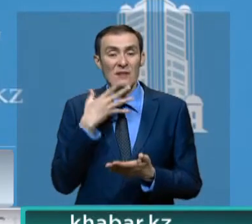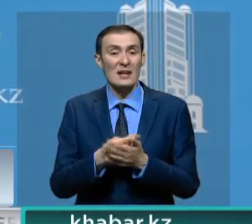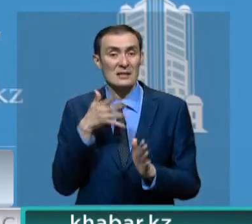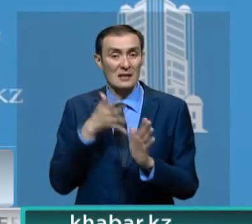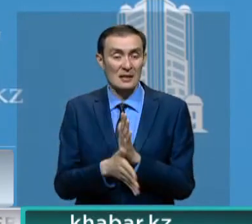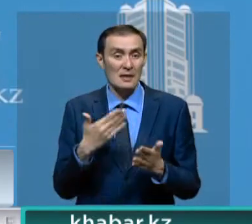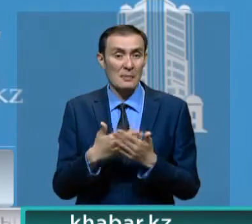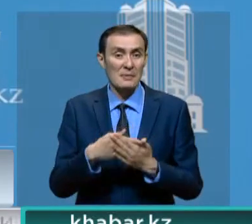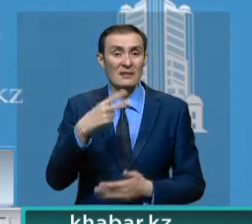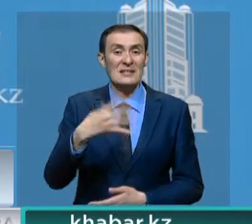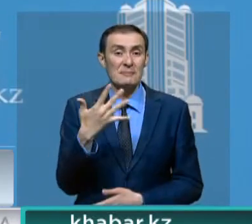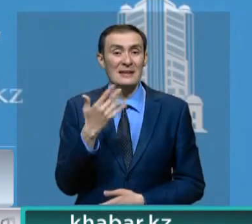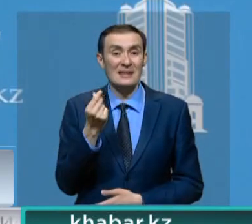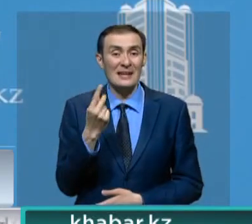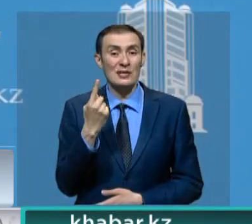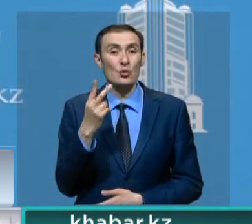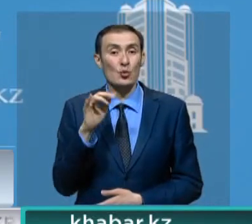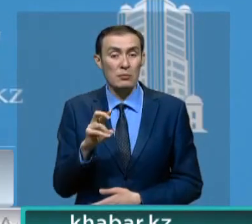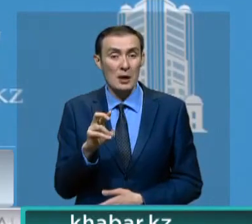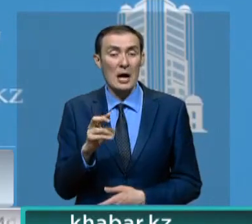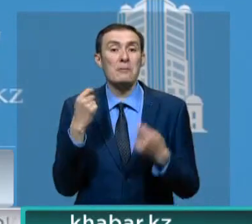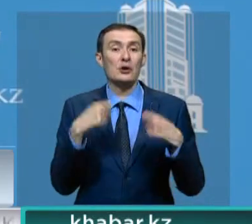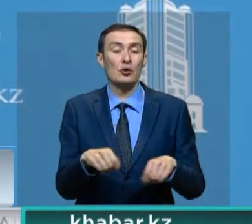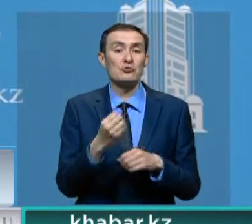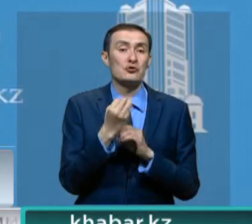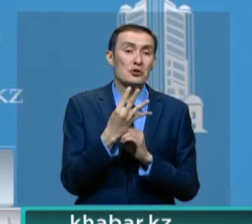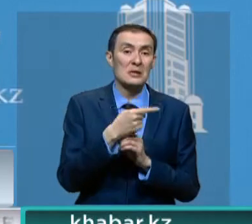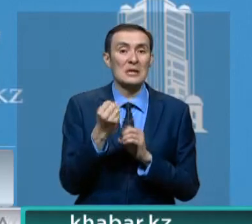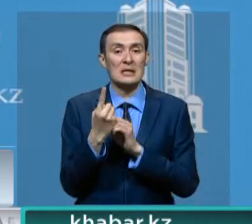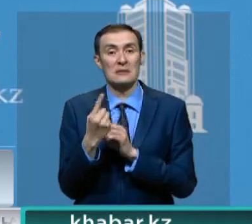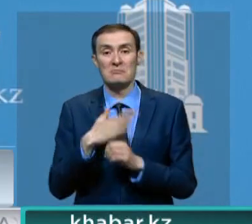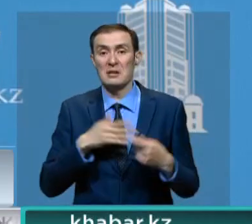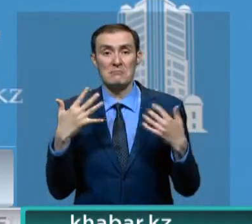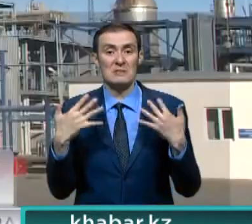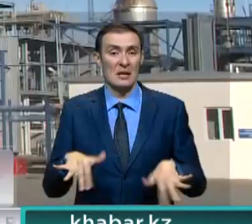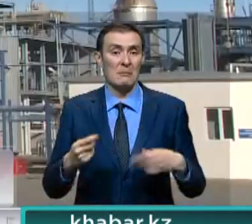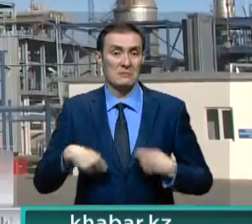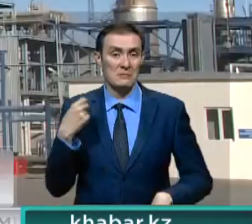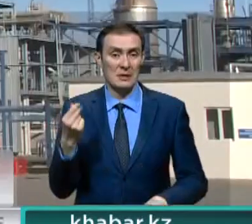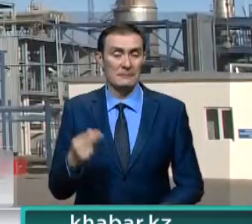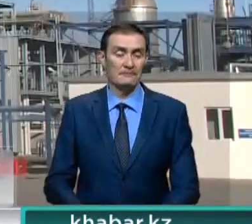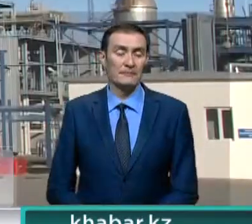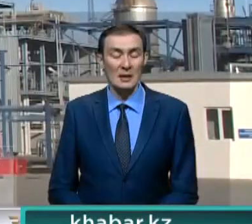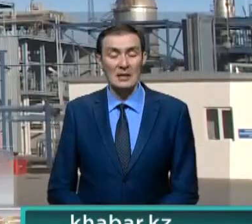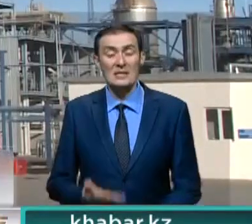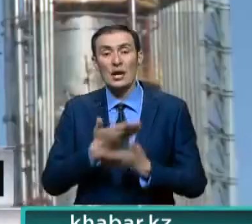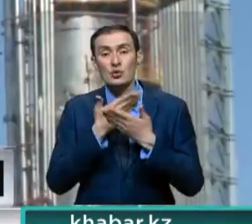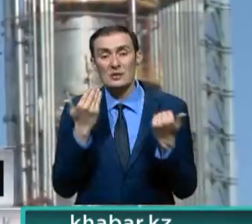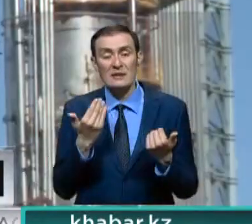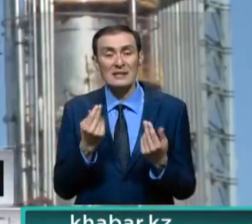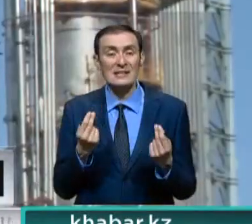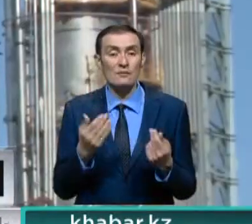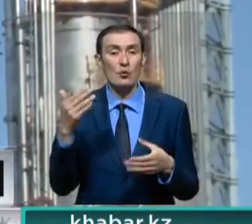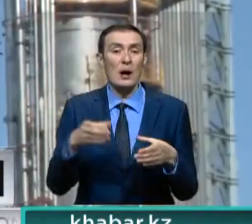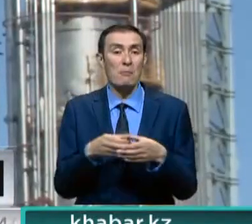Например, примерно 25 тенге за куб мы продаем за 14-11 тенге, с куба мы теряем. Тем временем из-за отсутствия средств у